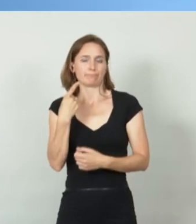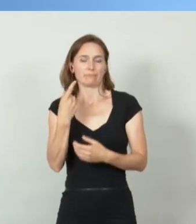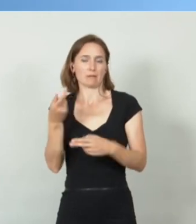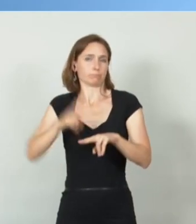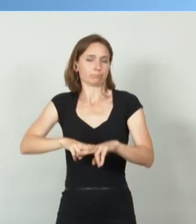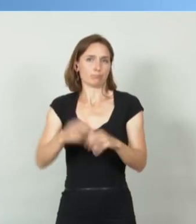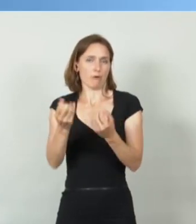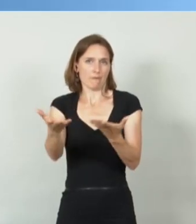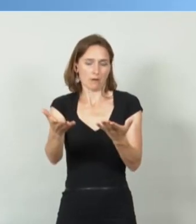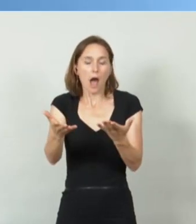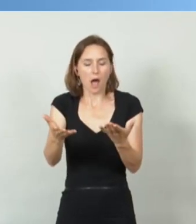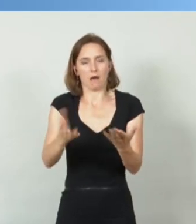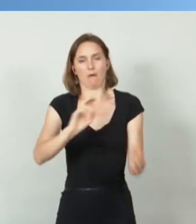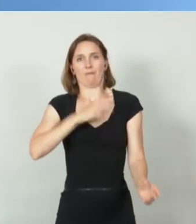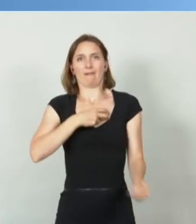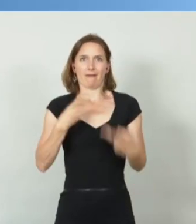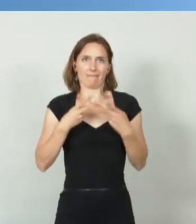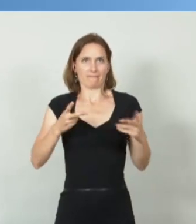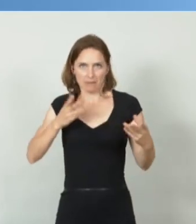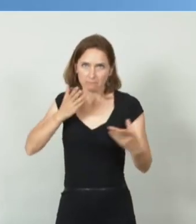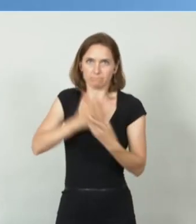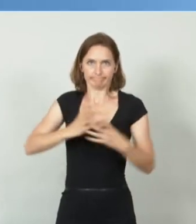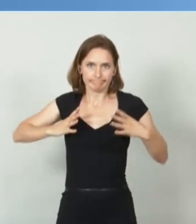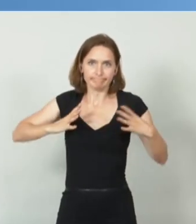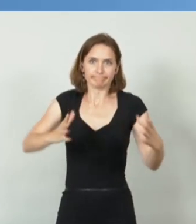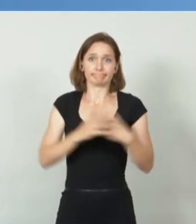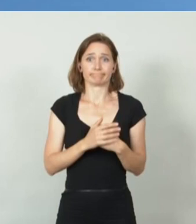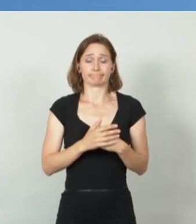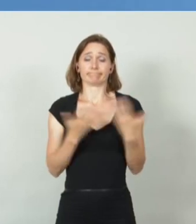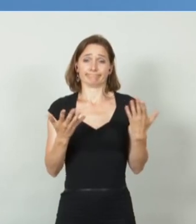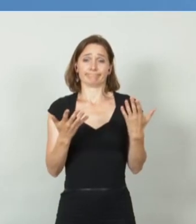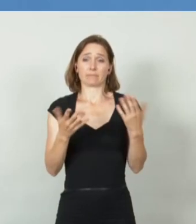note que le seul nettoyage des lieux coûte 70 000 euros